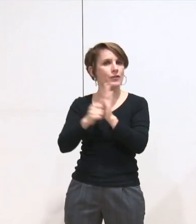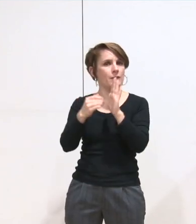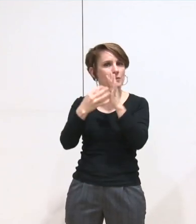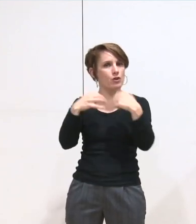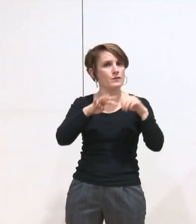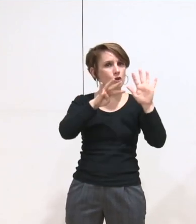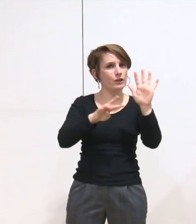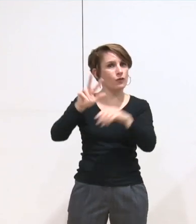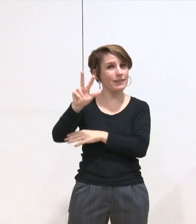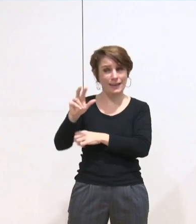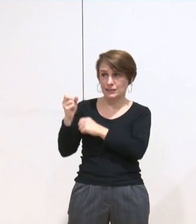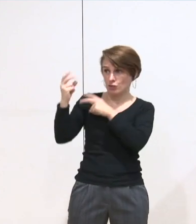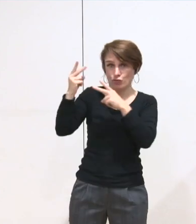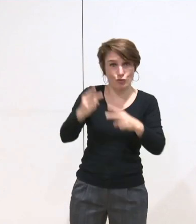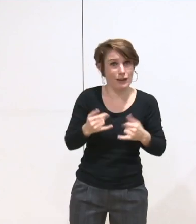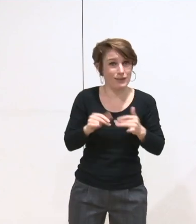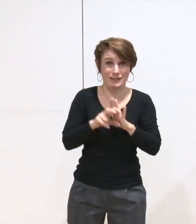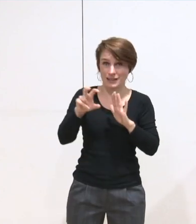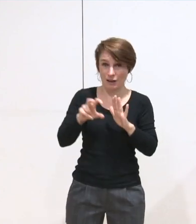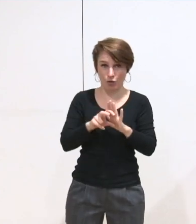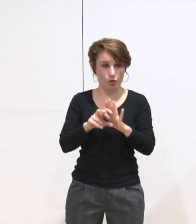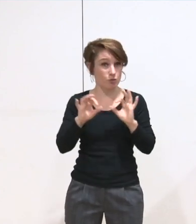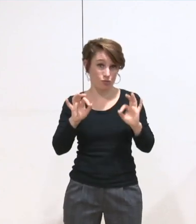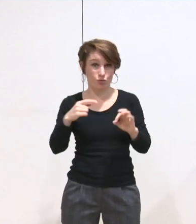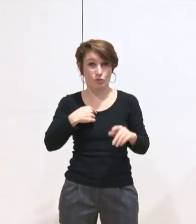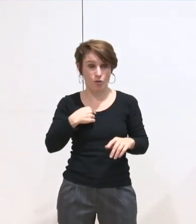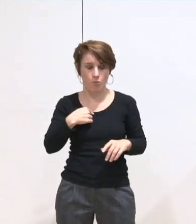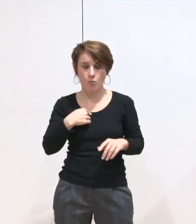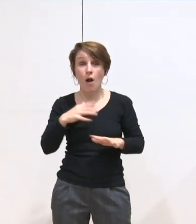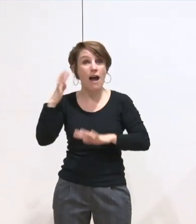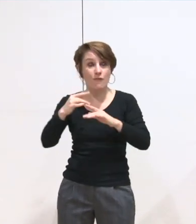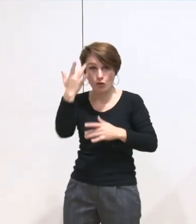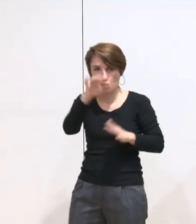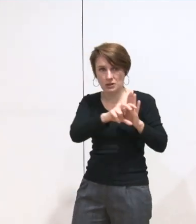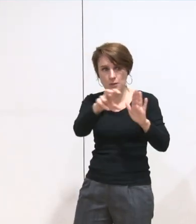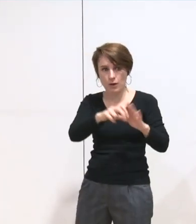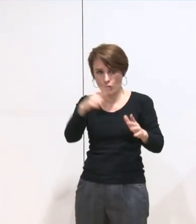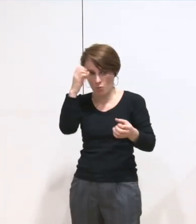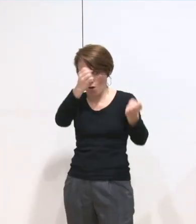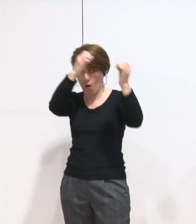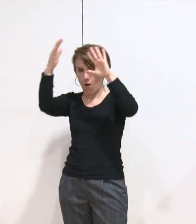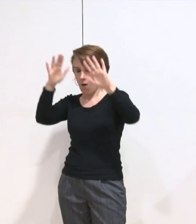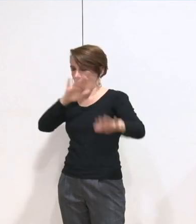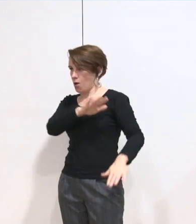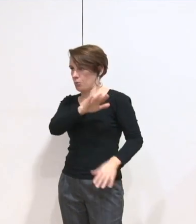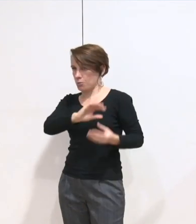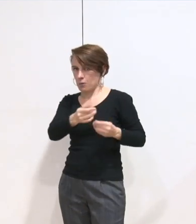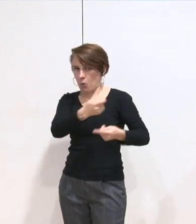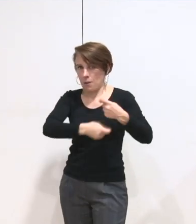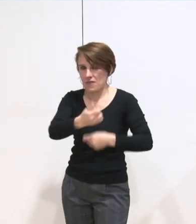dans cette ville, c'était bien l'image que j'avais de l'extérieur de Grenoble et quelque chose qui nous inquiétait, et je crois que ça